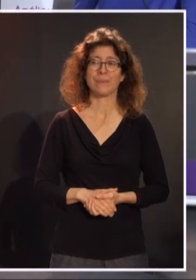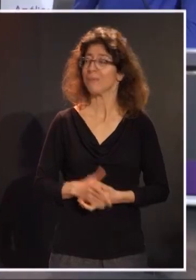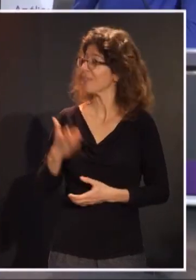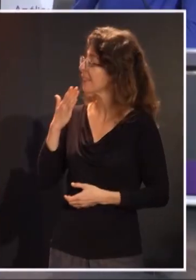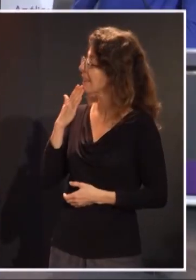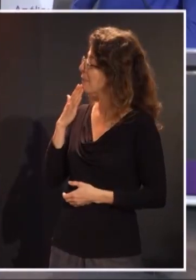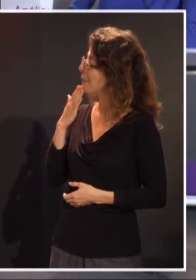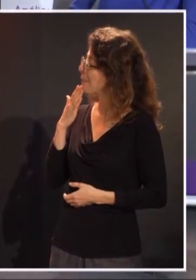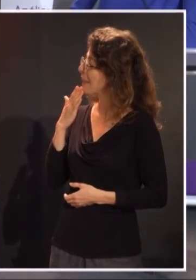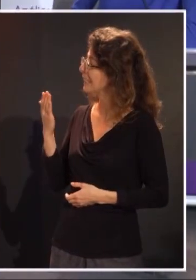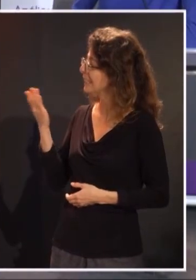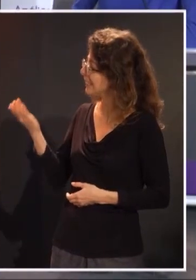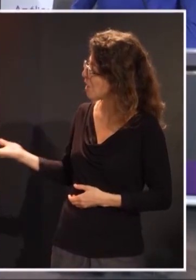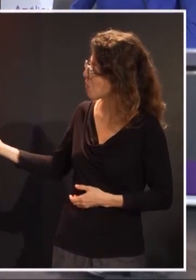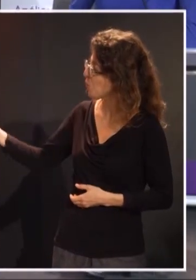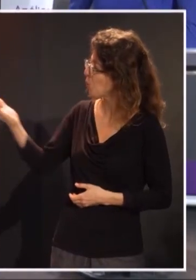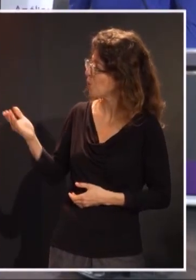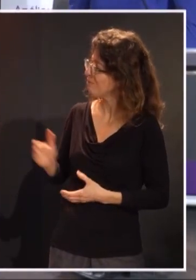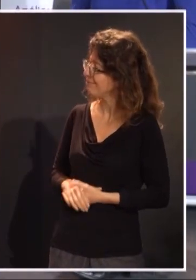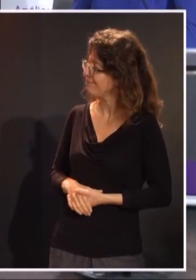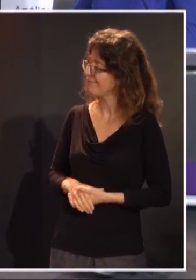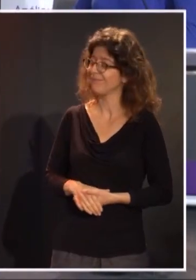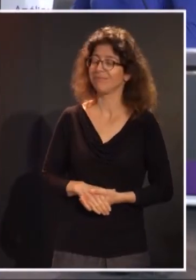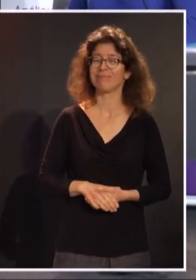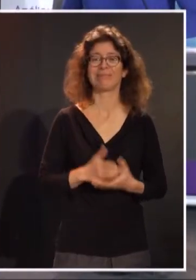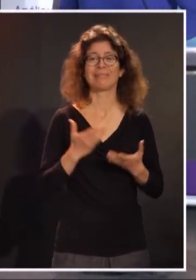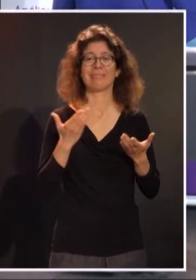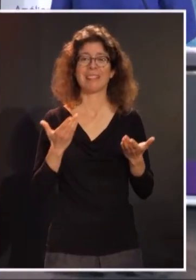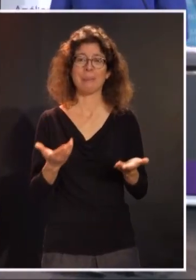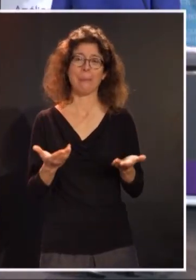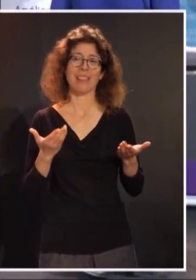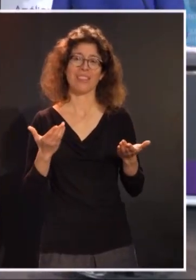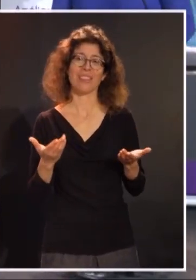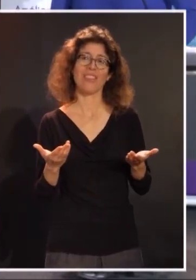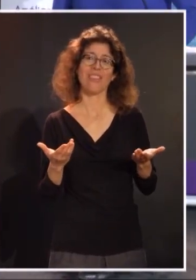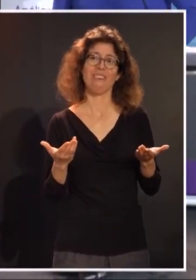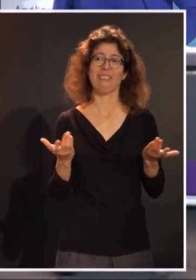Merci à toutes. Et puis, nous allons maintenant accueillir...